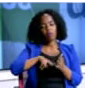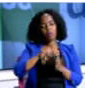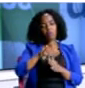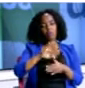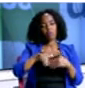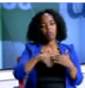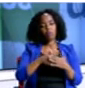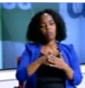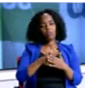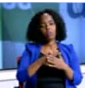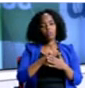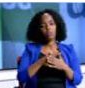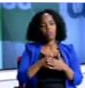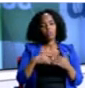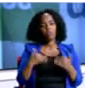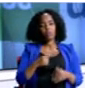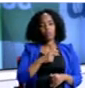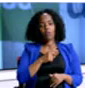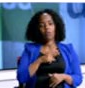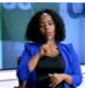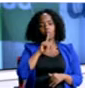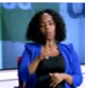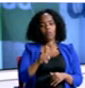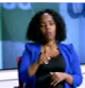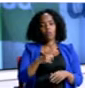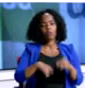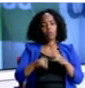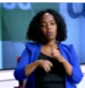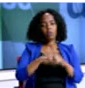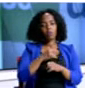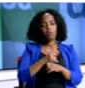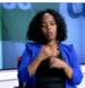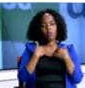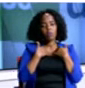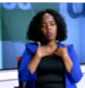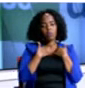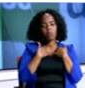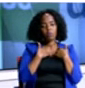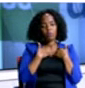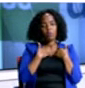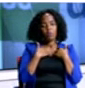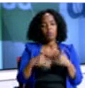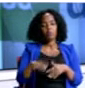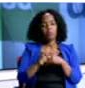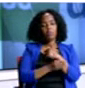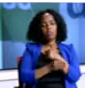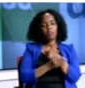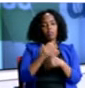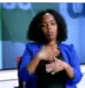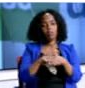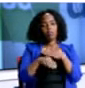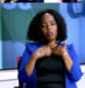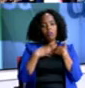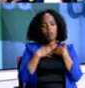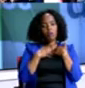jira sodan kunis ugada adunyan kanetti jirtu isuma sana kambiye kenye ke sattis mudataru me